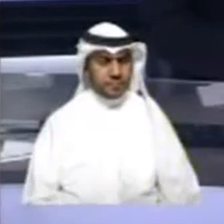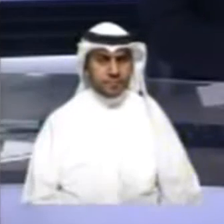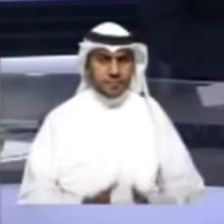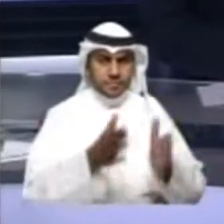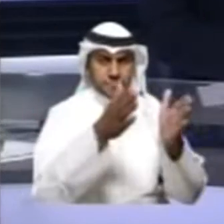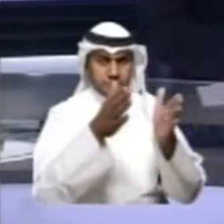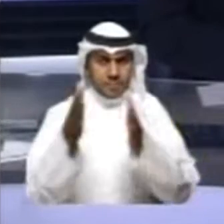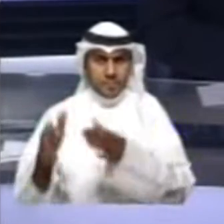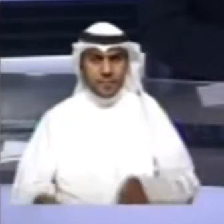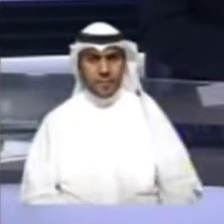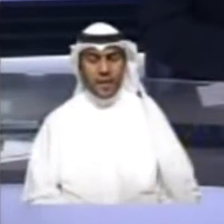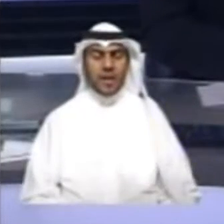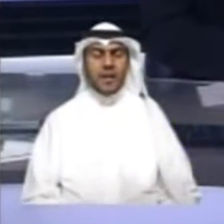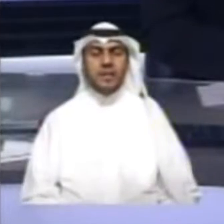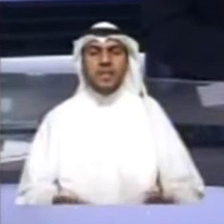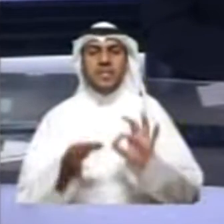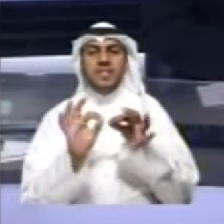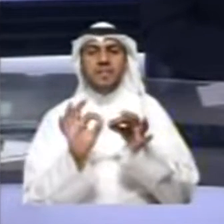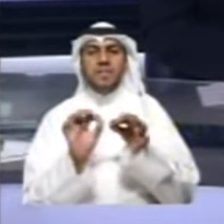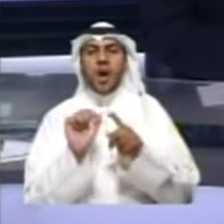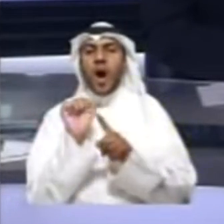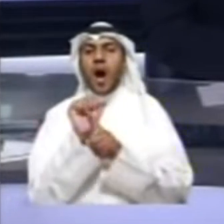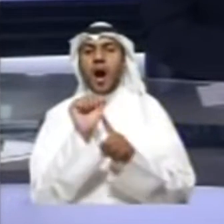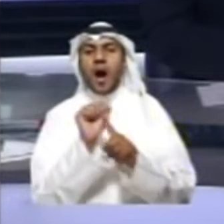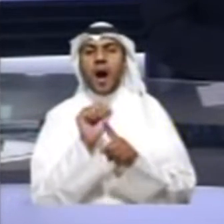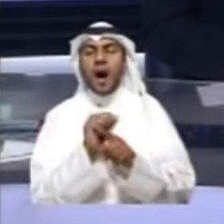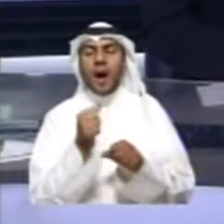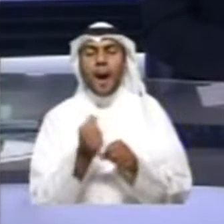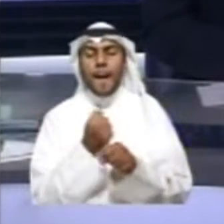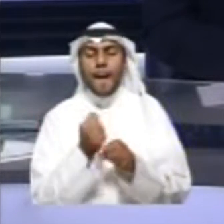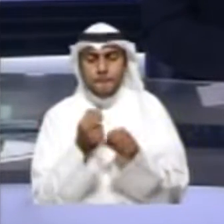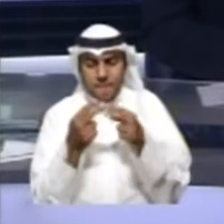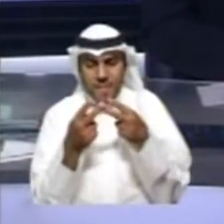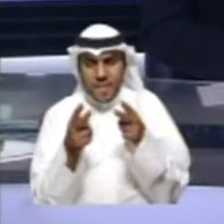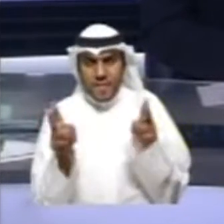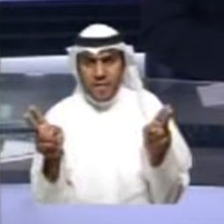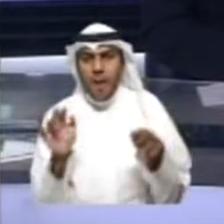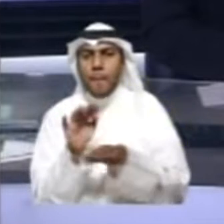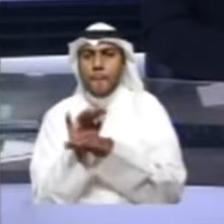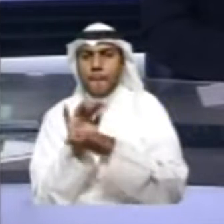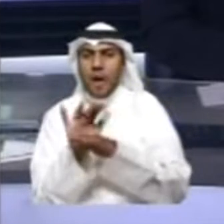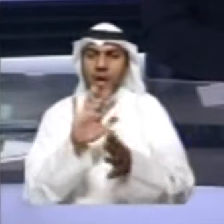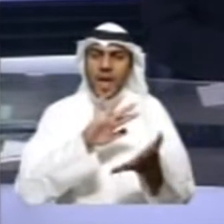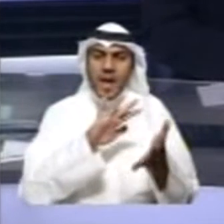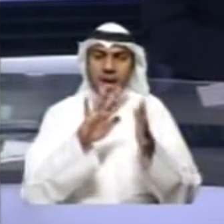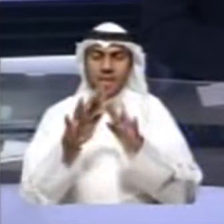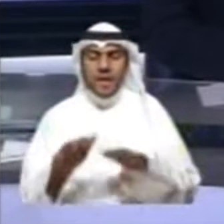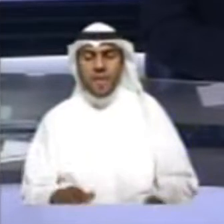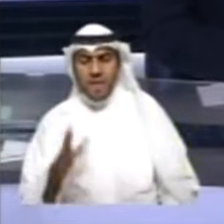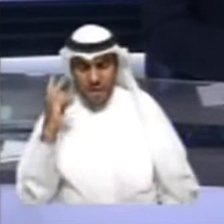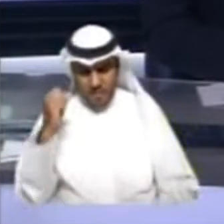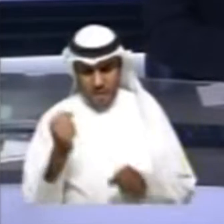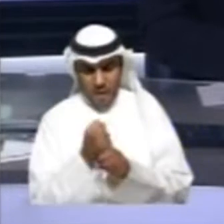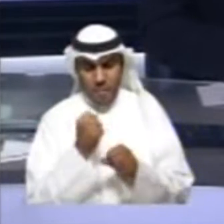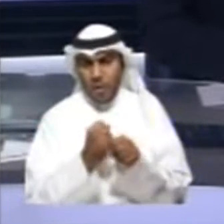أقامت جمعية الحقوقيين الكويتية مؤتمر التميز في العمل المؤسسي، وذلك من خلال مساهمة الجمعيات للنهوض